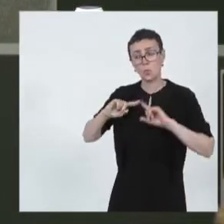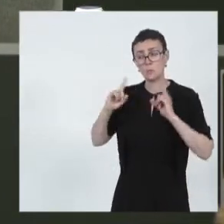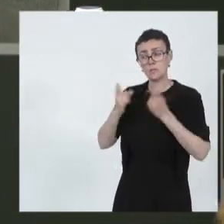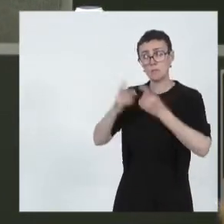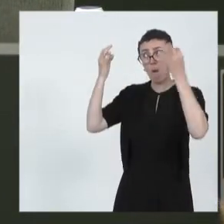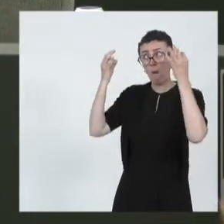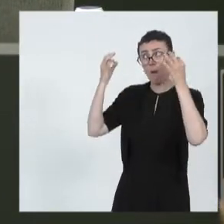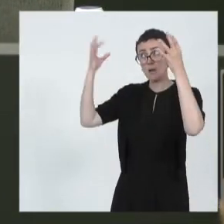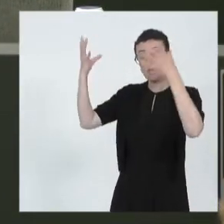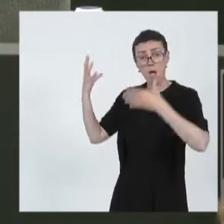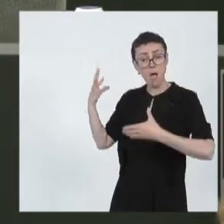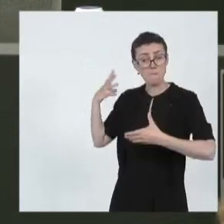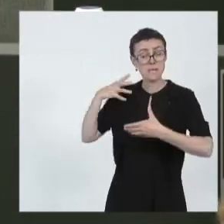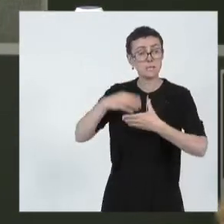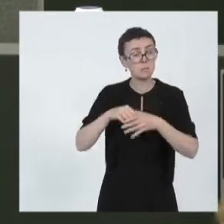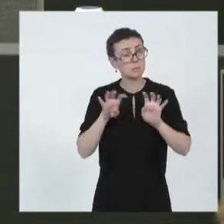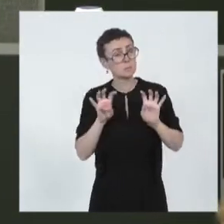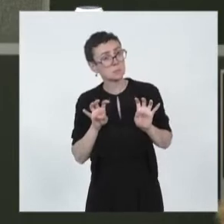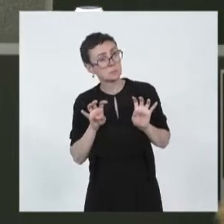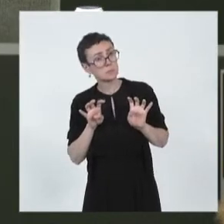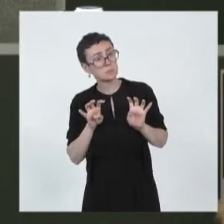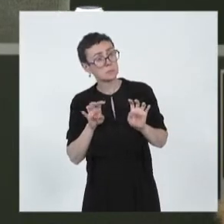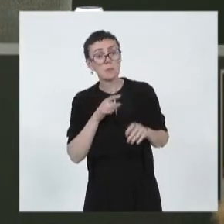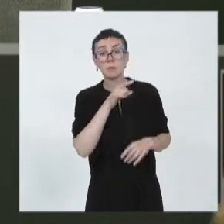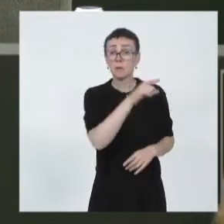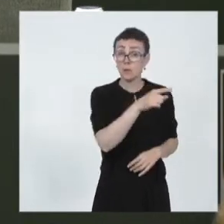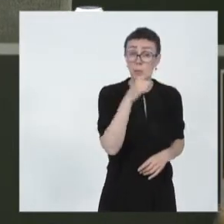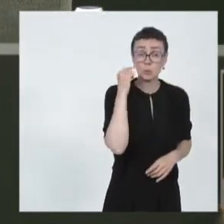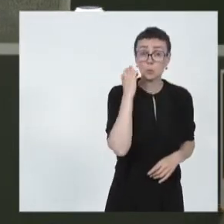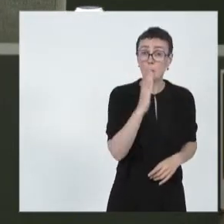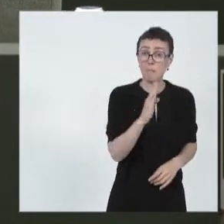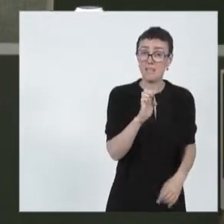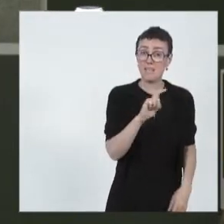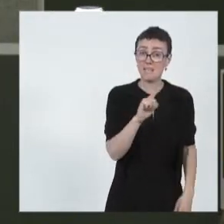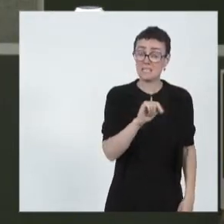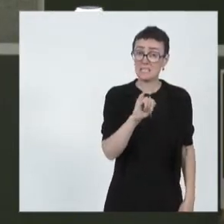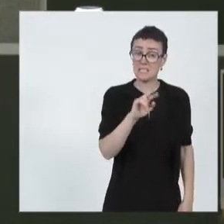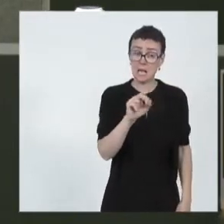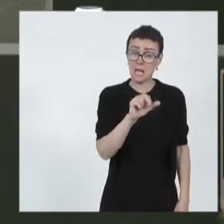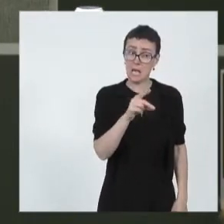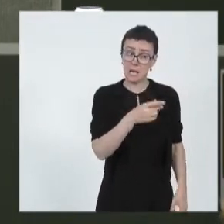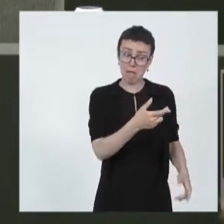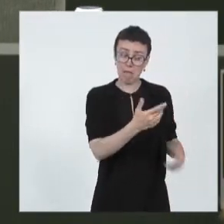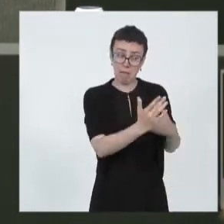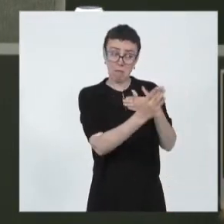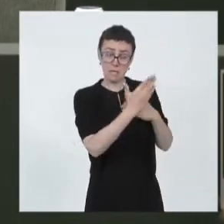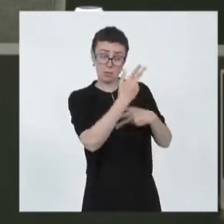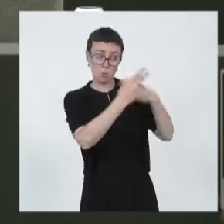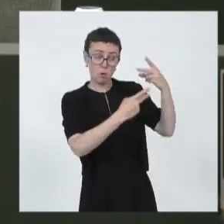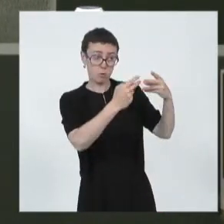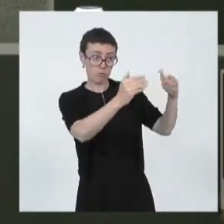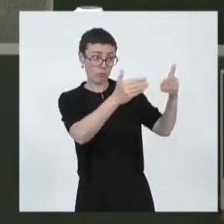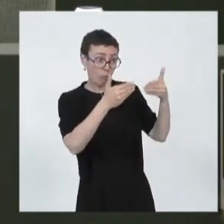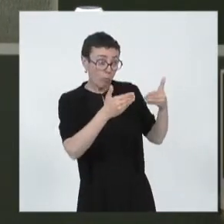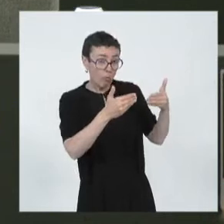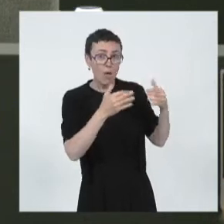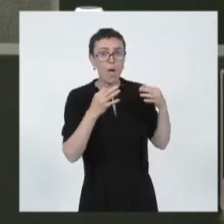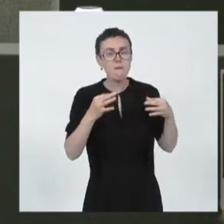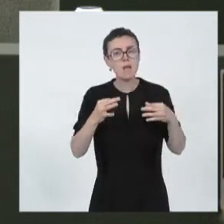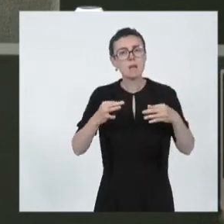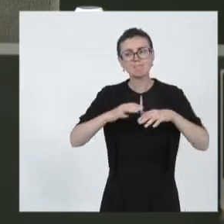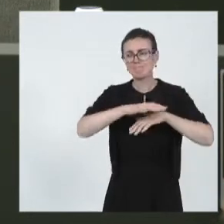était un moment très intéressant. Donc, vous nous avez présenté un bilan précis et saisissant sur le niveau des nappes phréatiques dans la métropole. Et